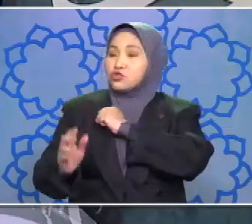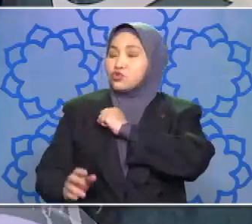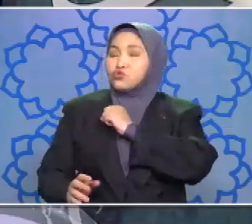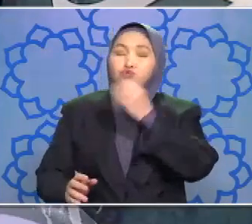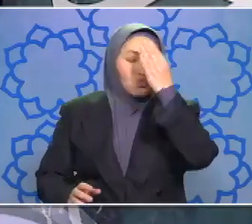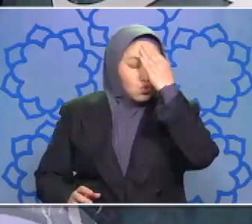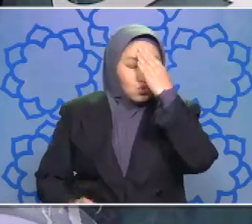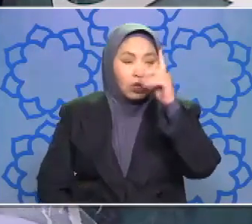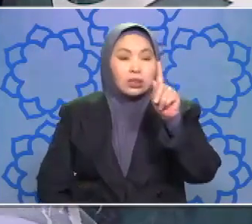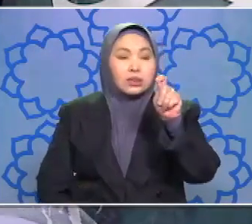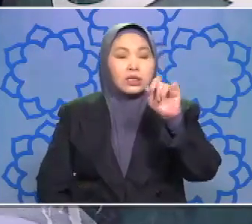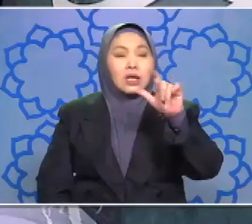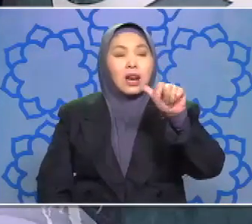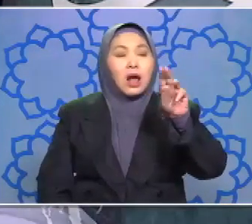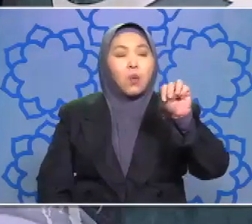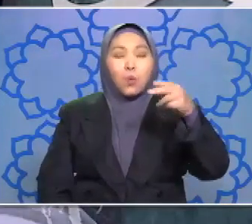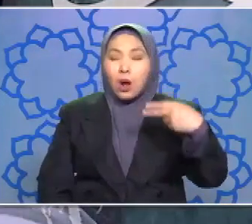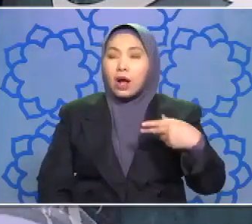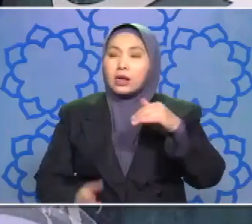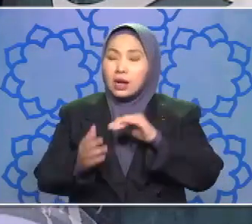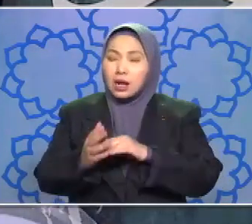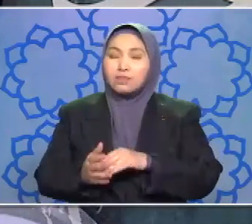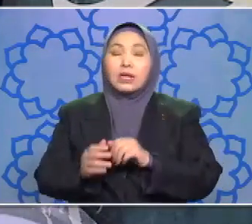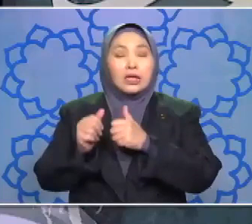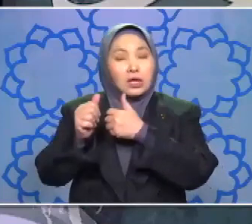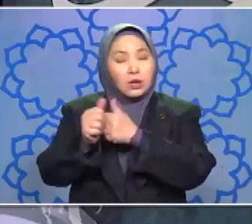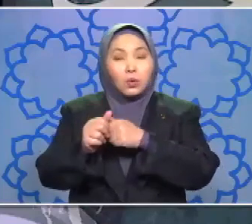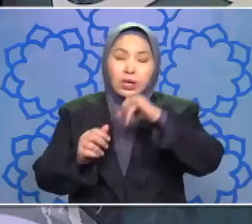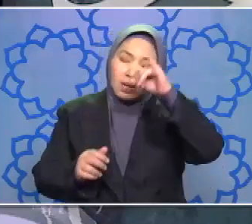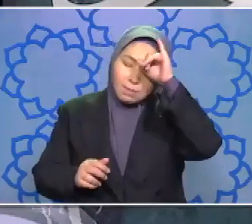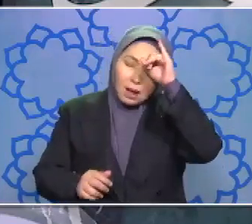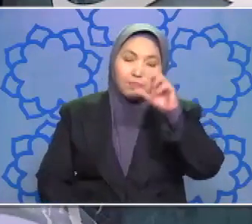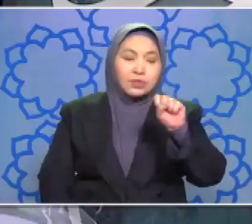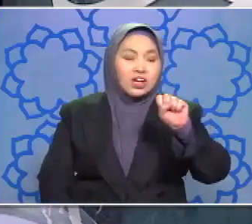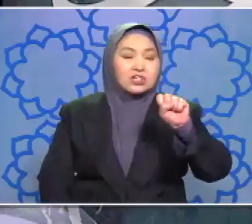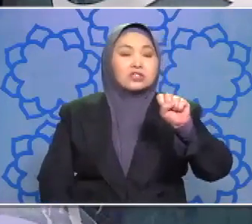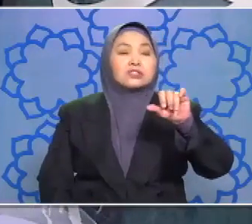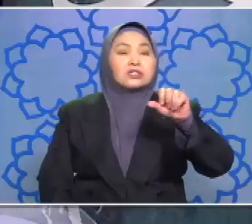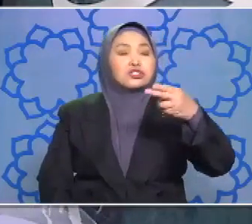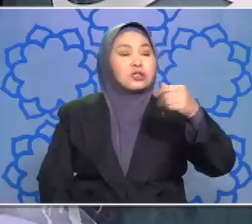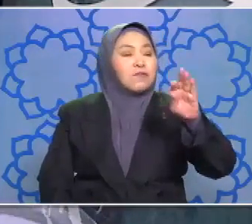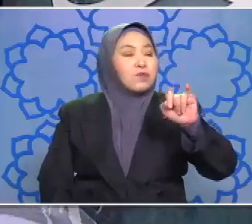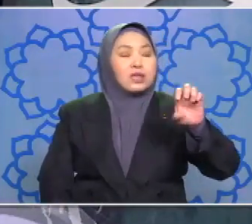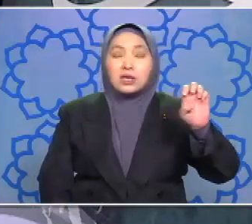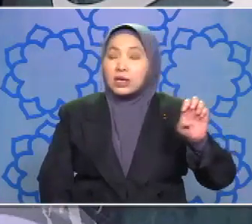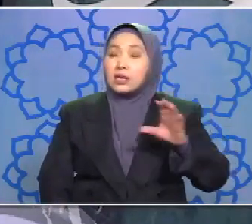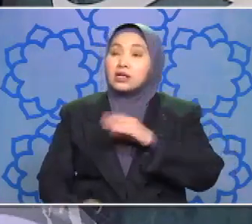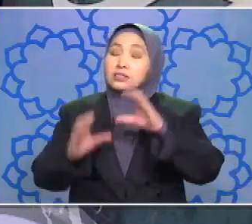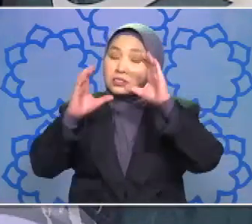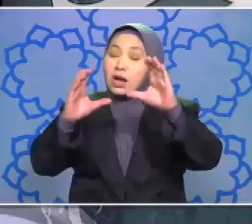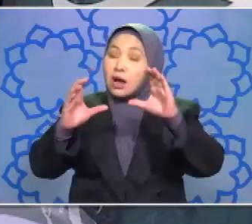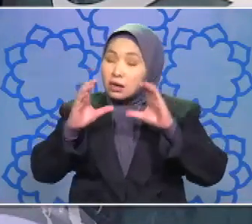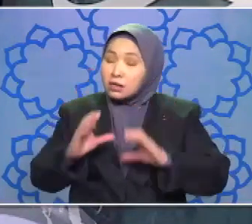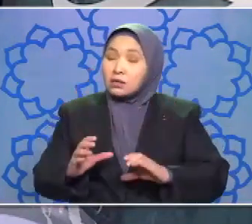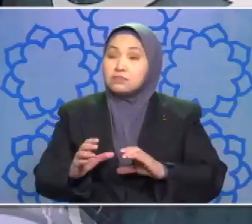sujud tilawah ni adalah sunat muakkadah mengikut mazhab Imam Asy-Syafi'i. Manakala tata cara sujud dia, kita nak niat